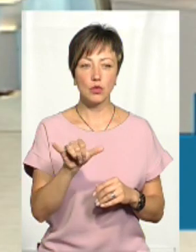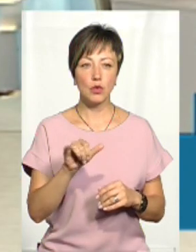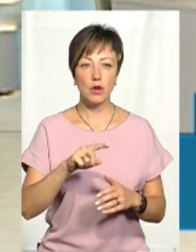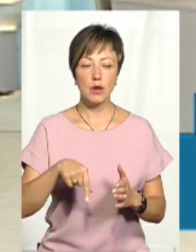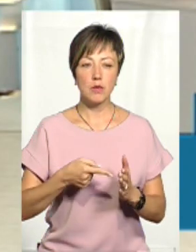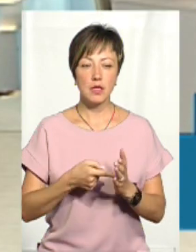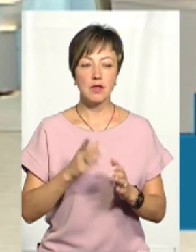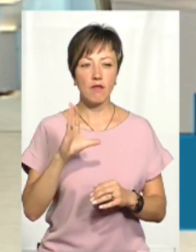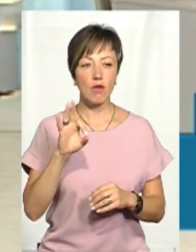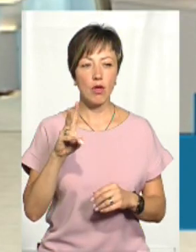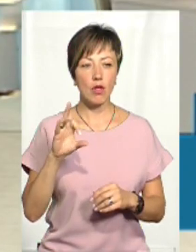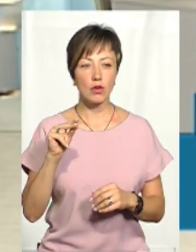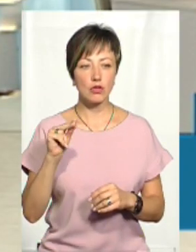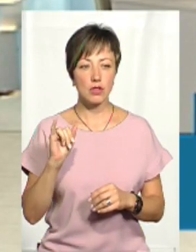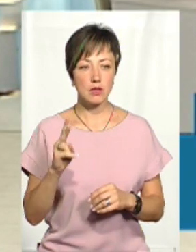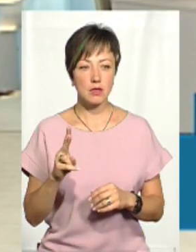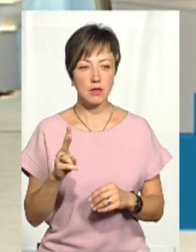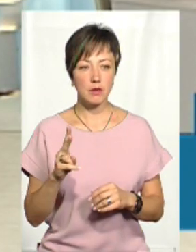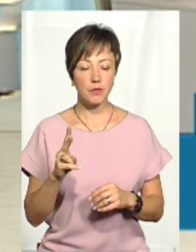місті Волочиськ